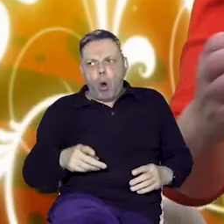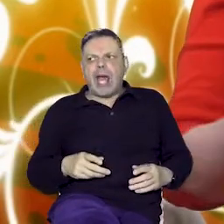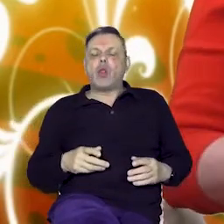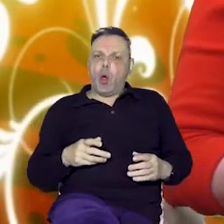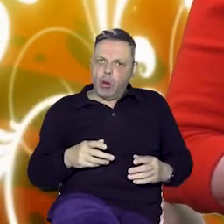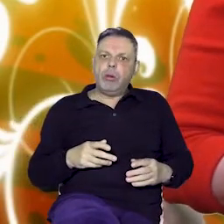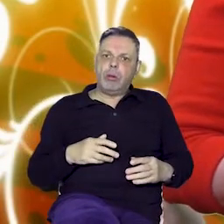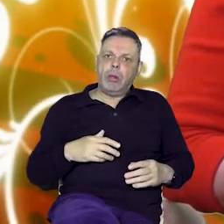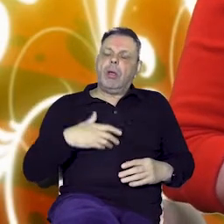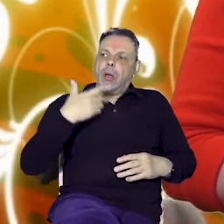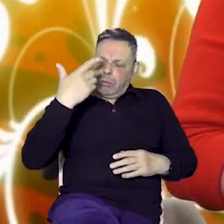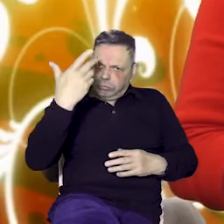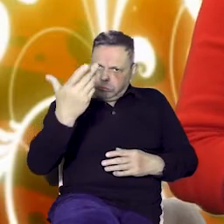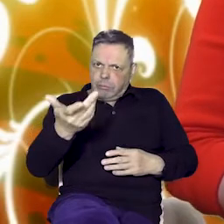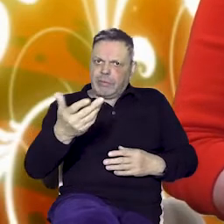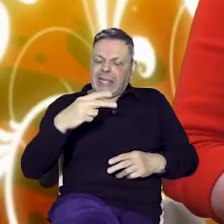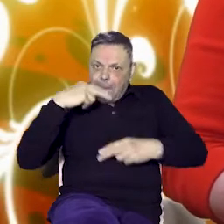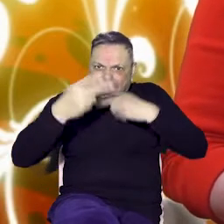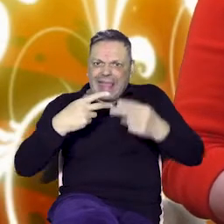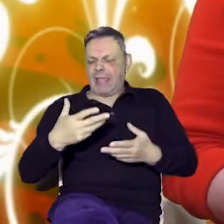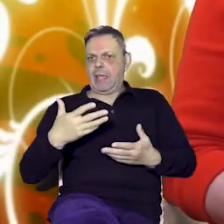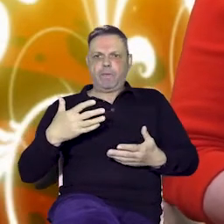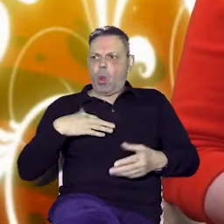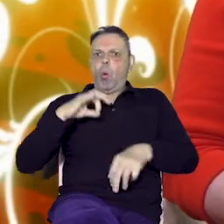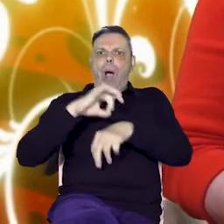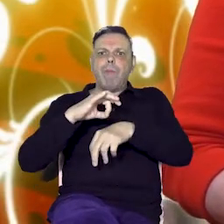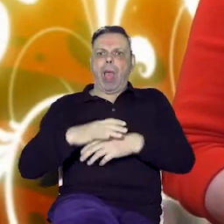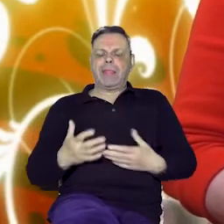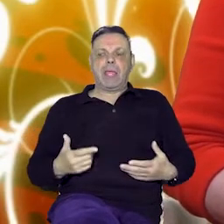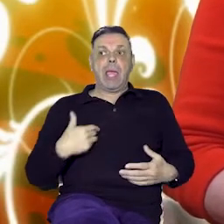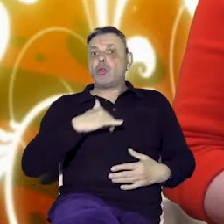u ambulanti obiteljske medicine. Mi to do sada nismo